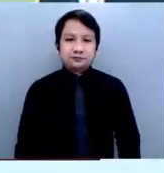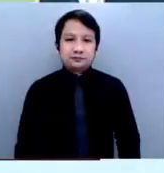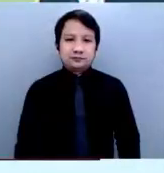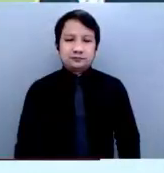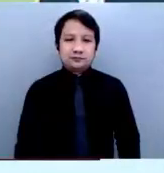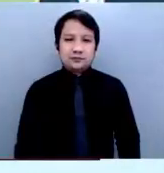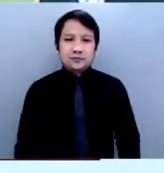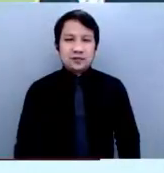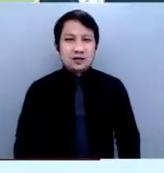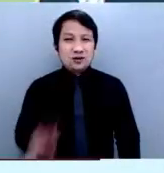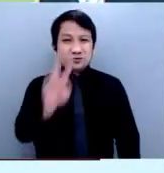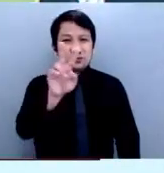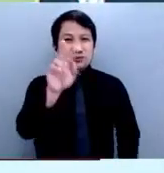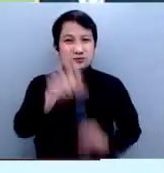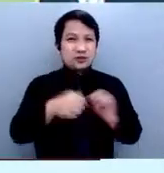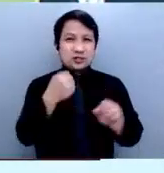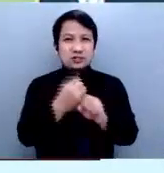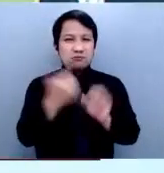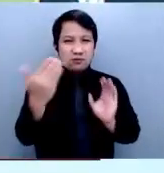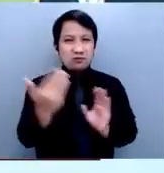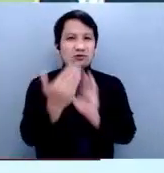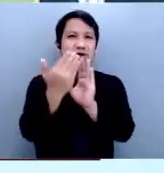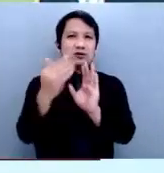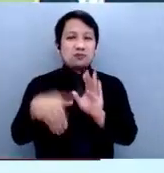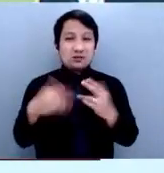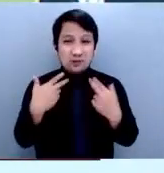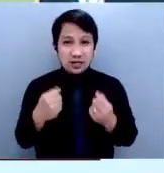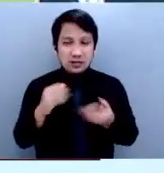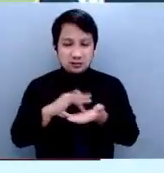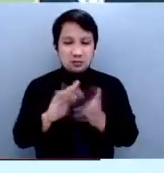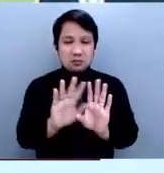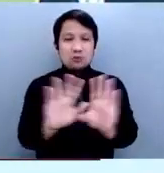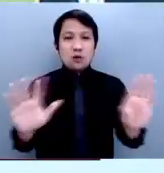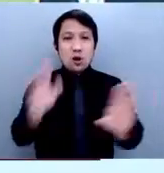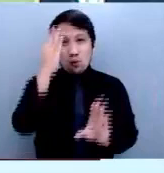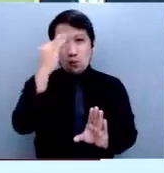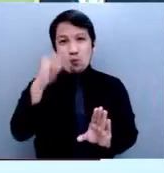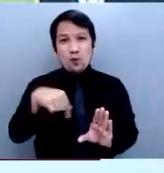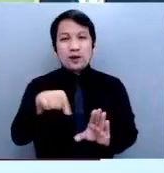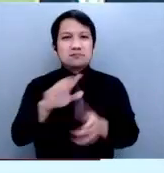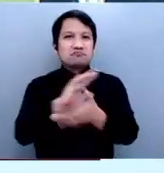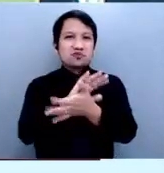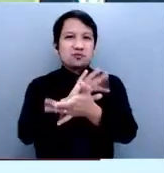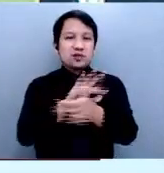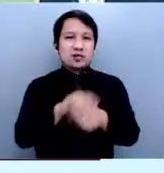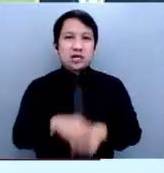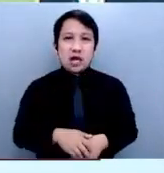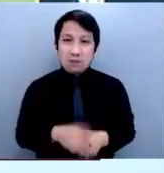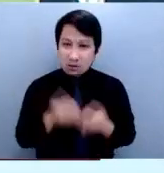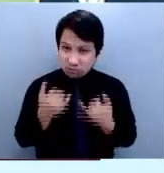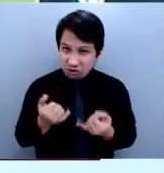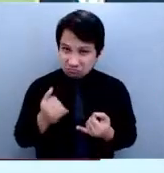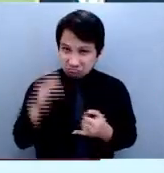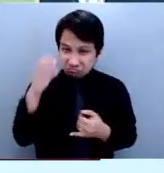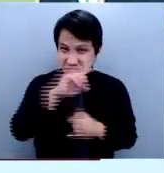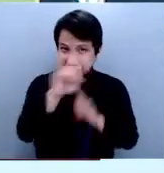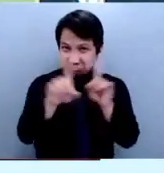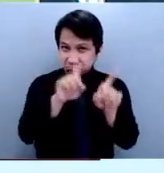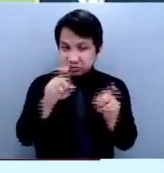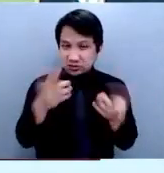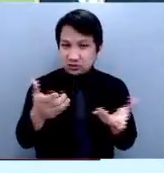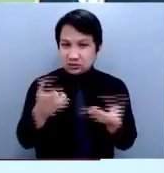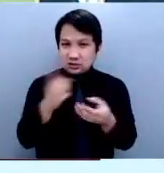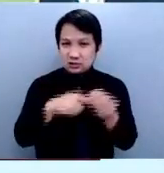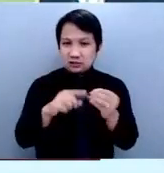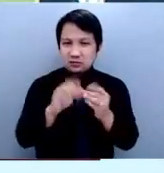Dalawang taon nang humaharap sa peligro ang mga health worker dahil sa COVID-19 pandemic. Pero malaking usapin pa rin hanggang ngayon ang